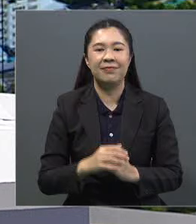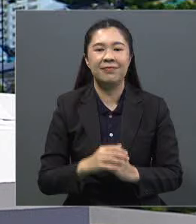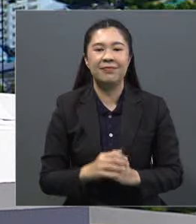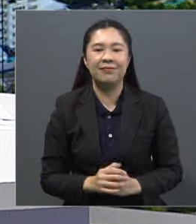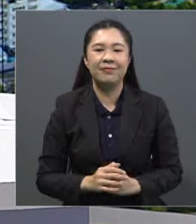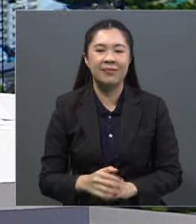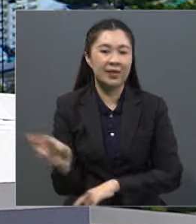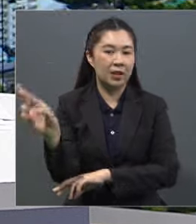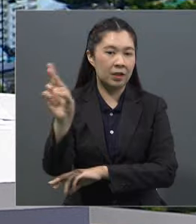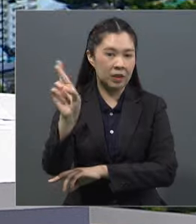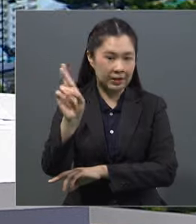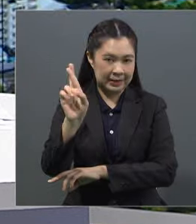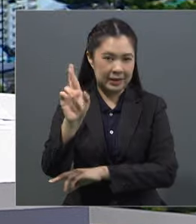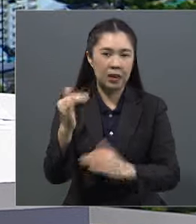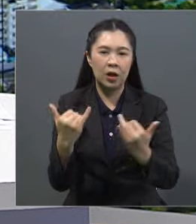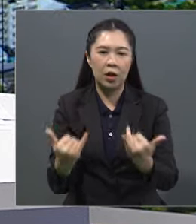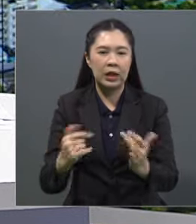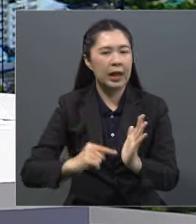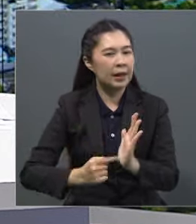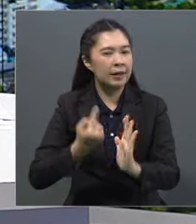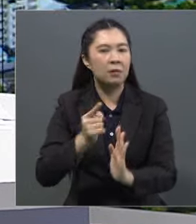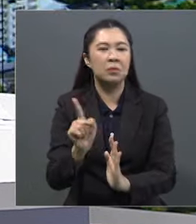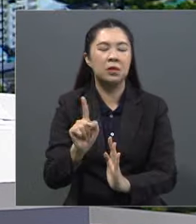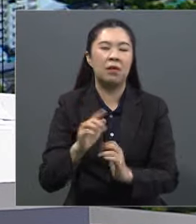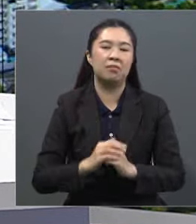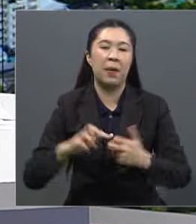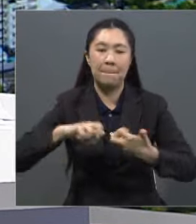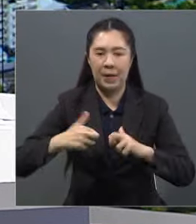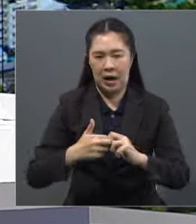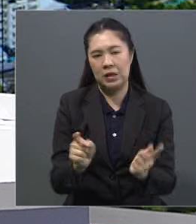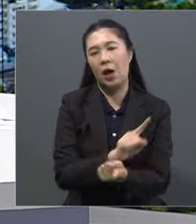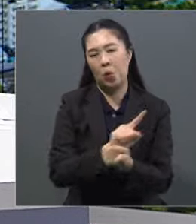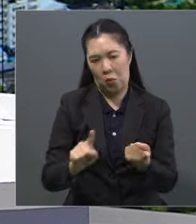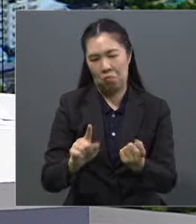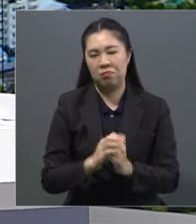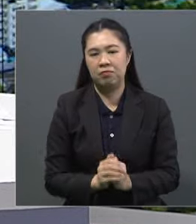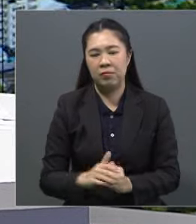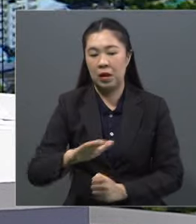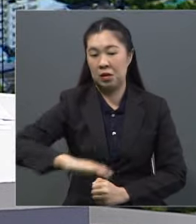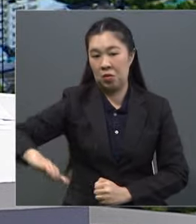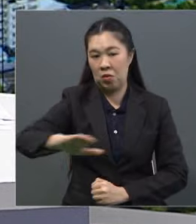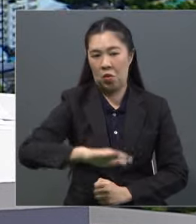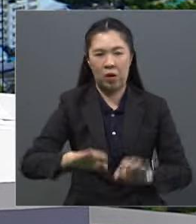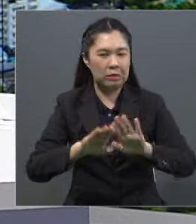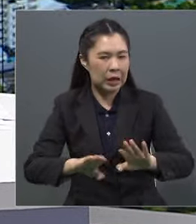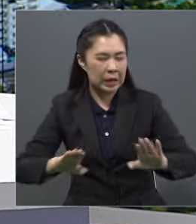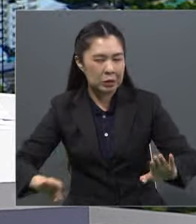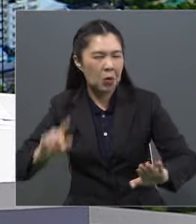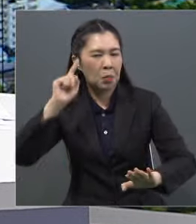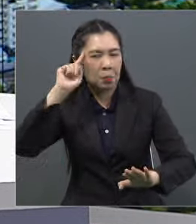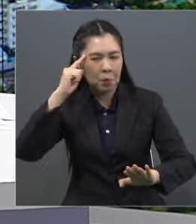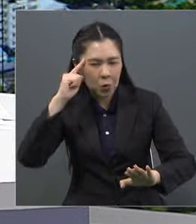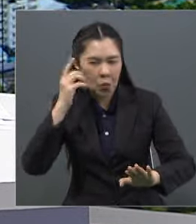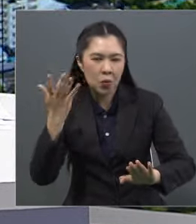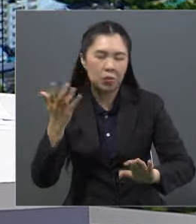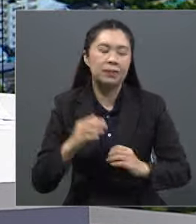อาเที่ยงนี้อยากจะเริ่มด้วยภัยสังคมภัยหนึ่ง ค่ะ ที่เด็กบางคนอาจจะรู้เท่าไม่ถึงการหรือว่าบางคน